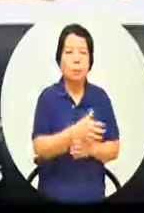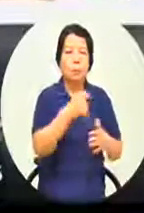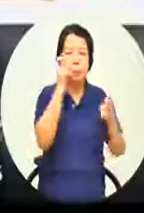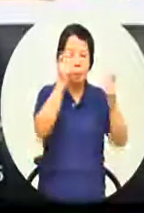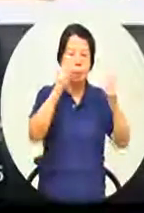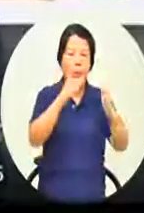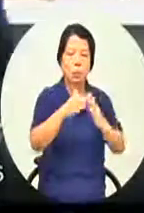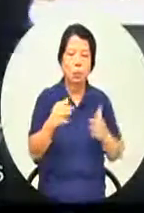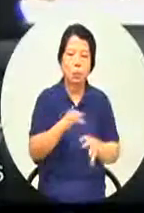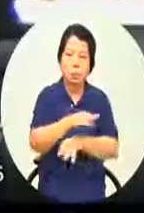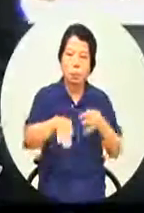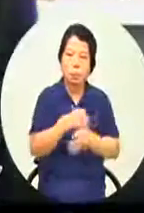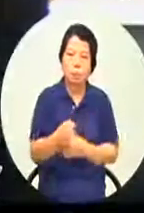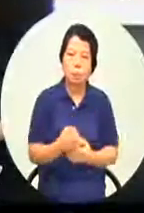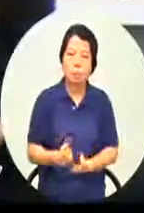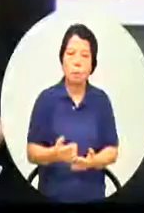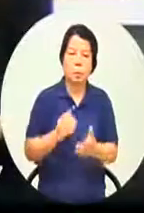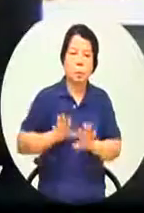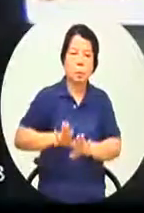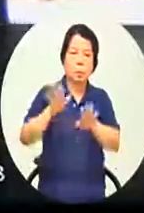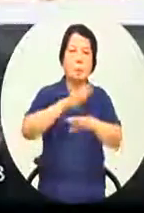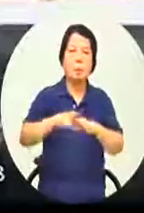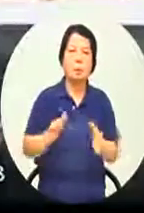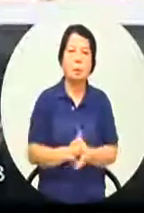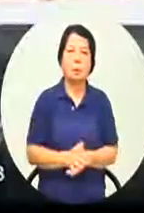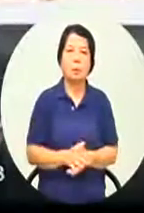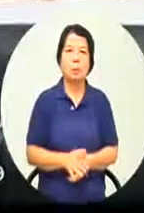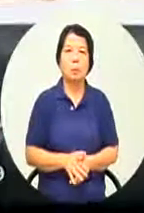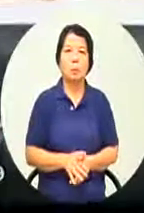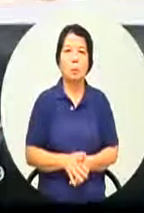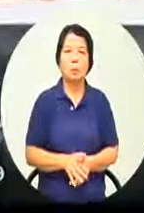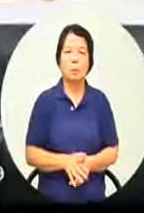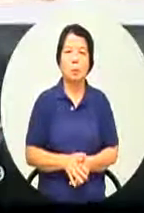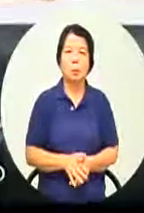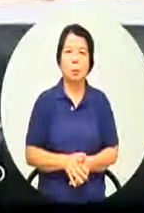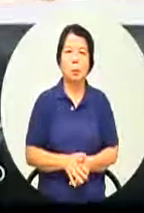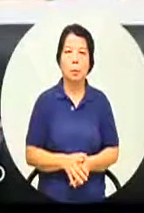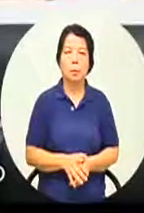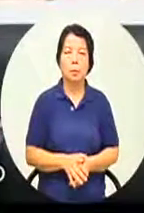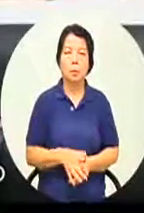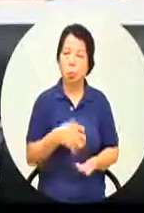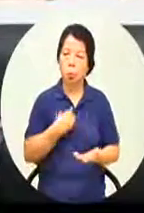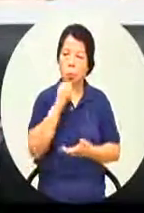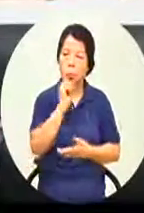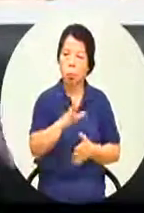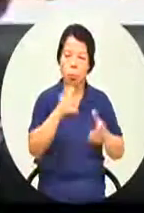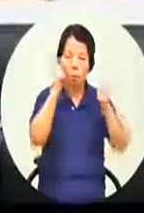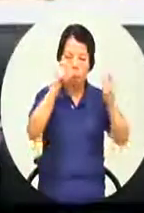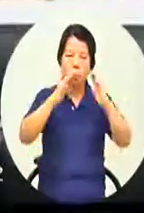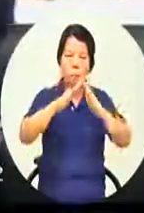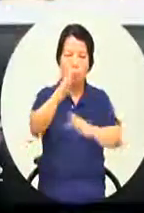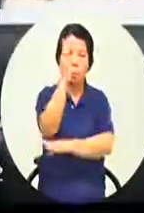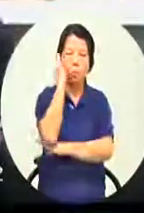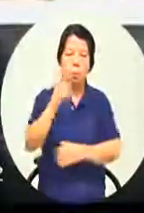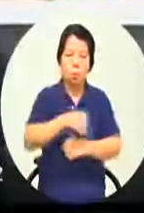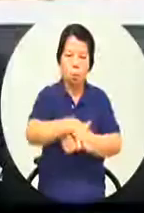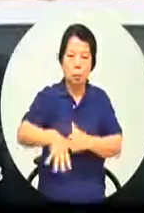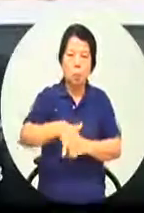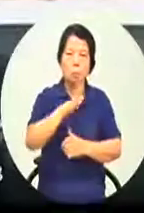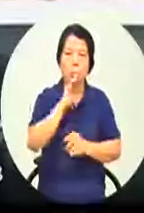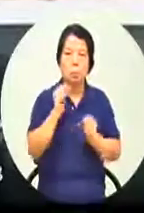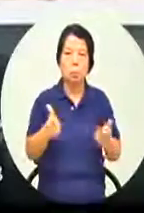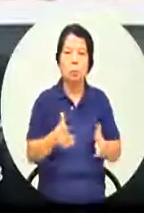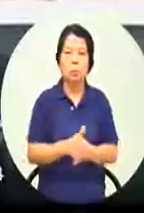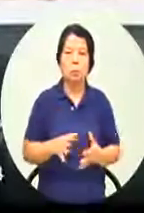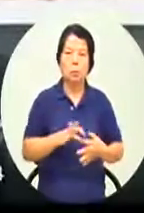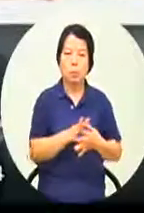的经济产值的。那么我这边也必须要再提醒一下哈，高雄市政府各个局处是不是大家